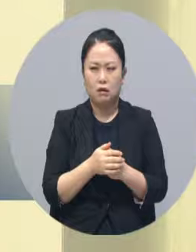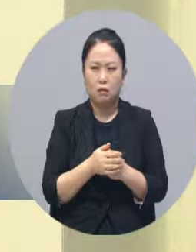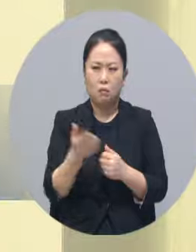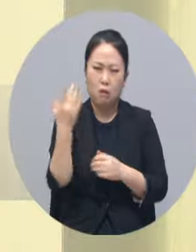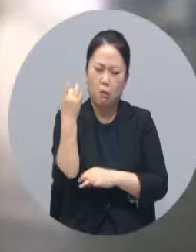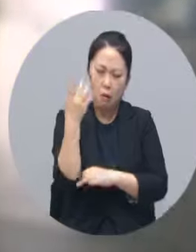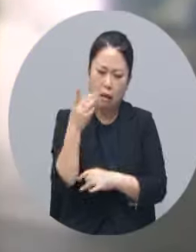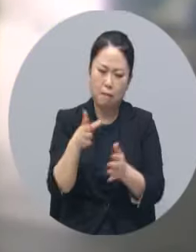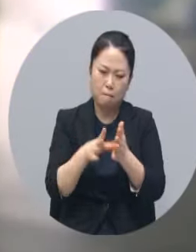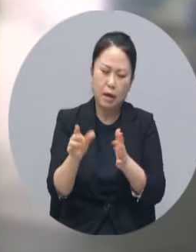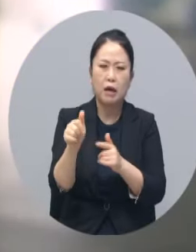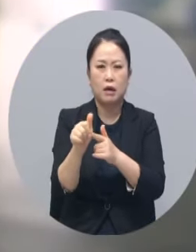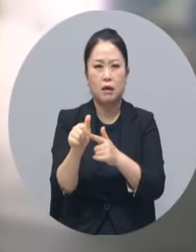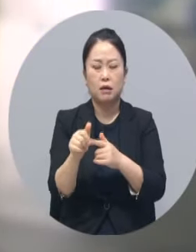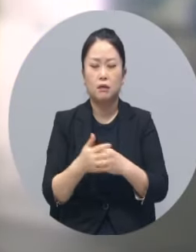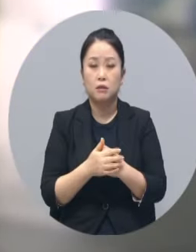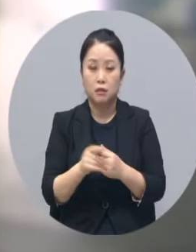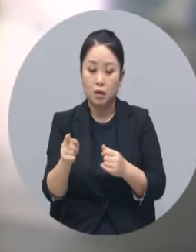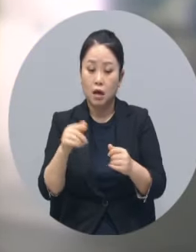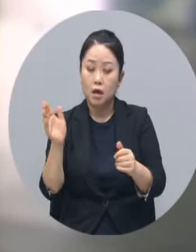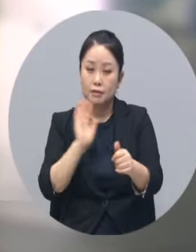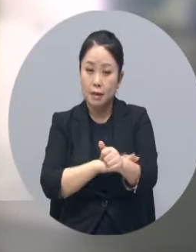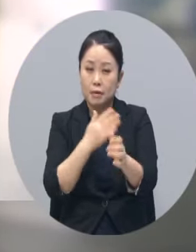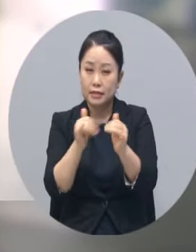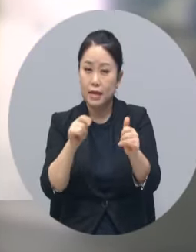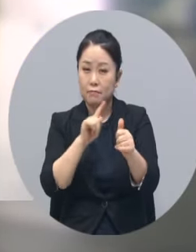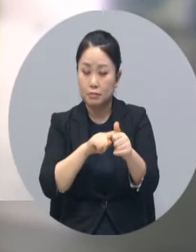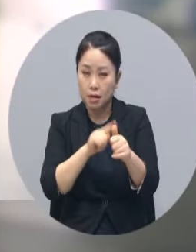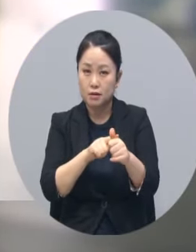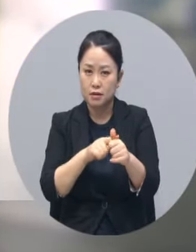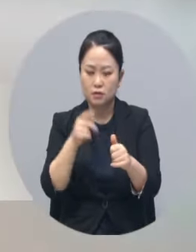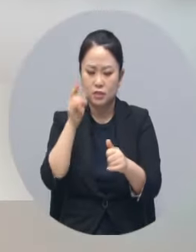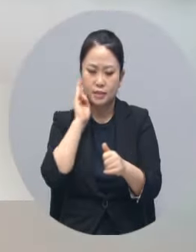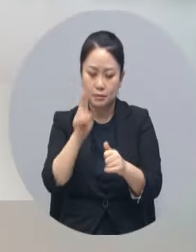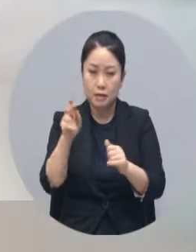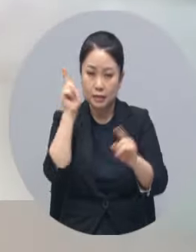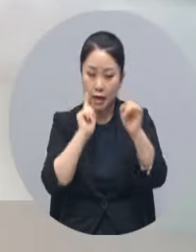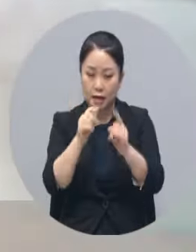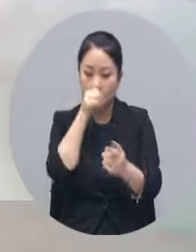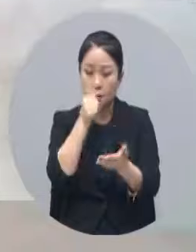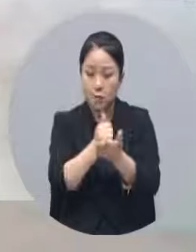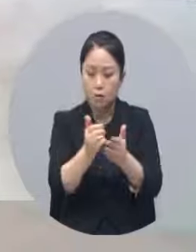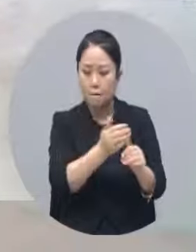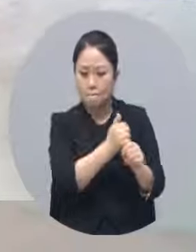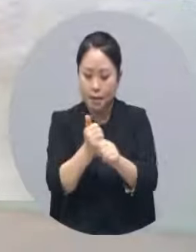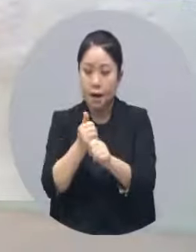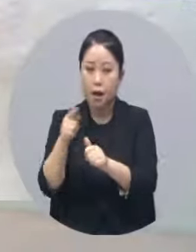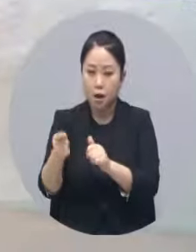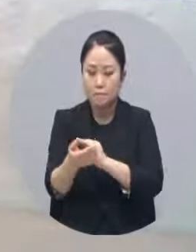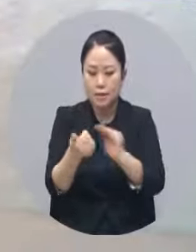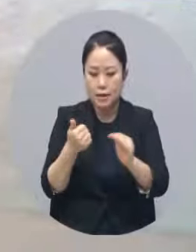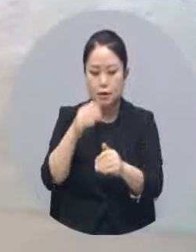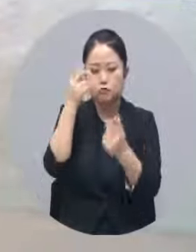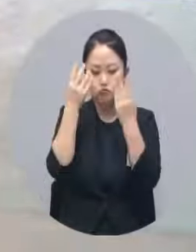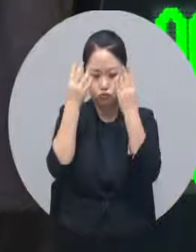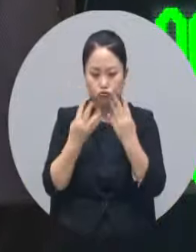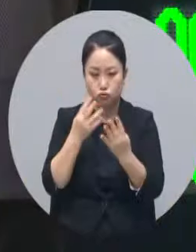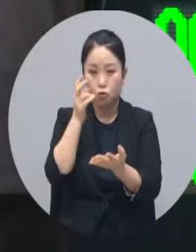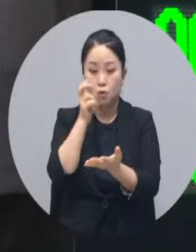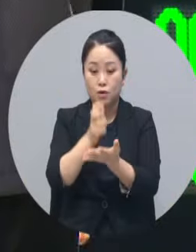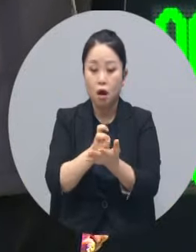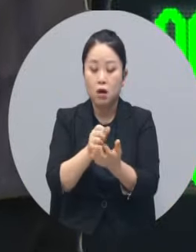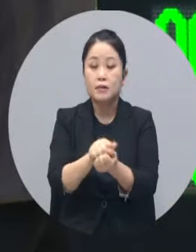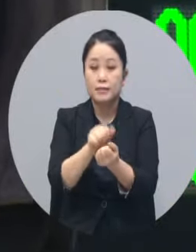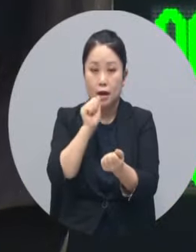사람이었다고. 경찰은 가해 남성을 중상의 혐의로 입건하고 사전 구속영장을 신청했습니다.